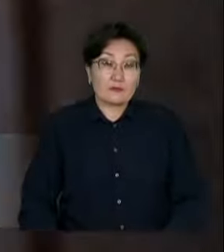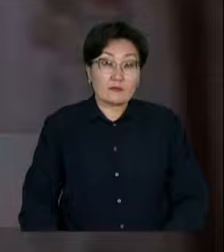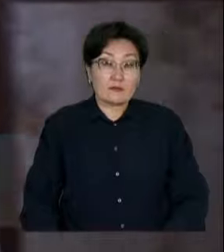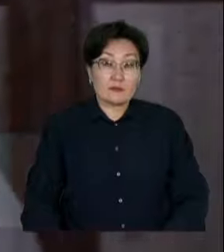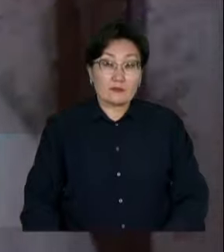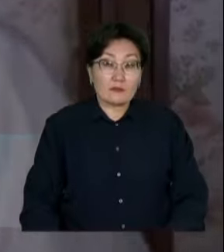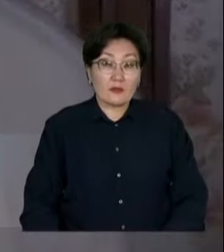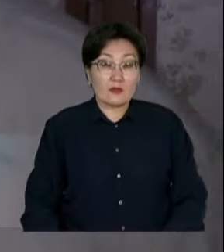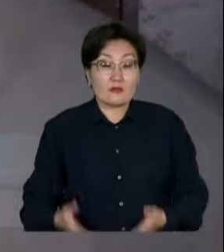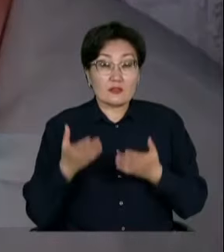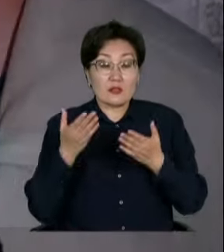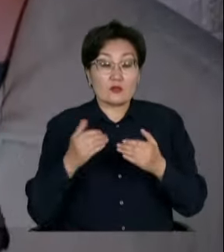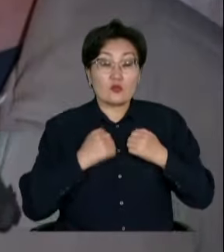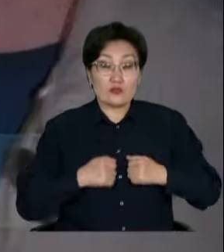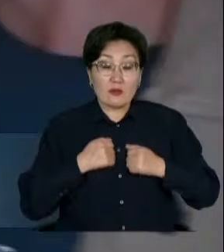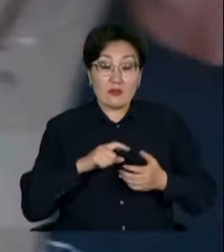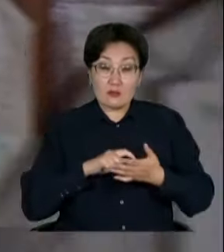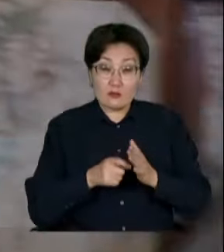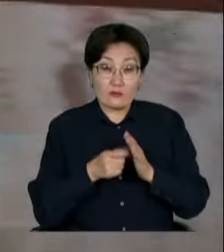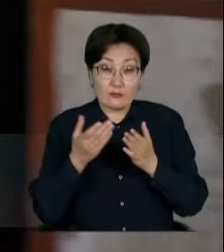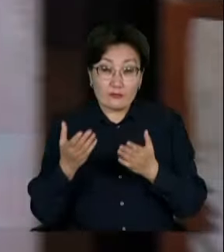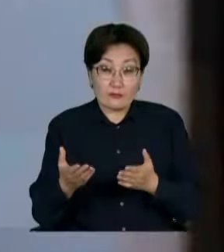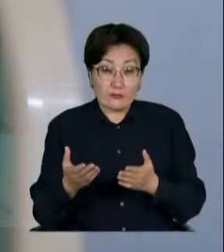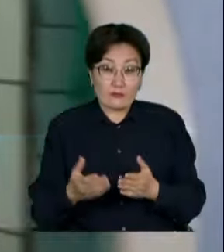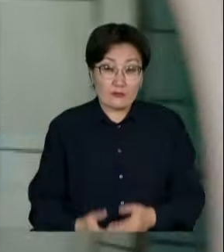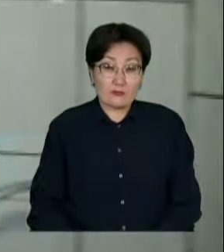А вот это душевая.